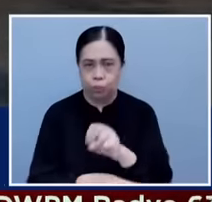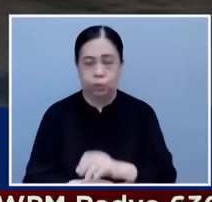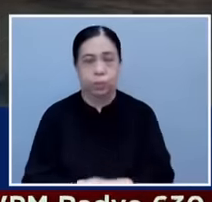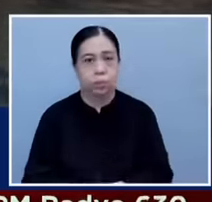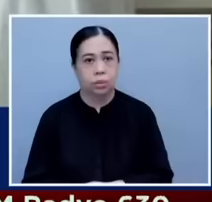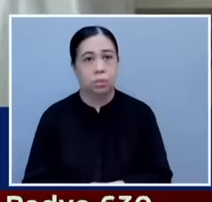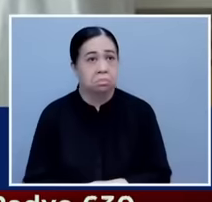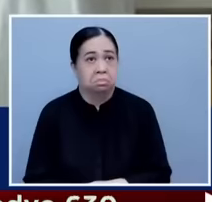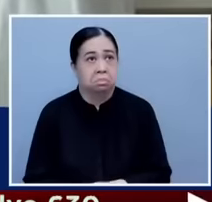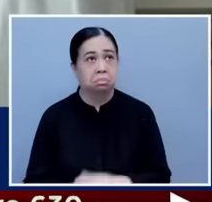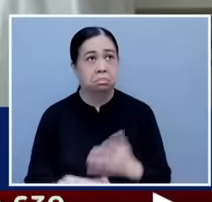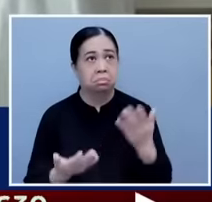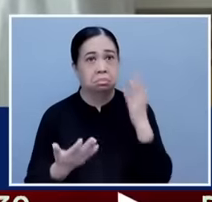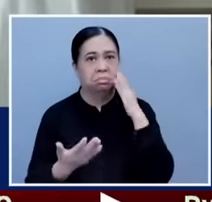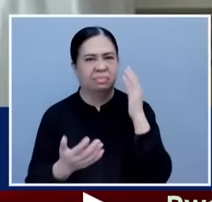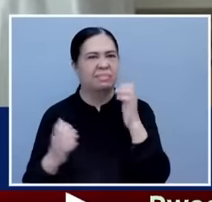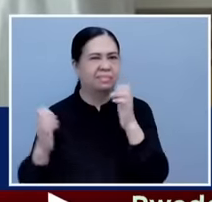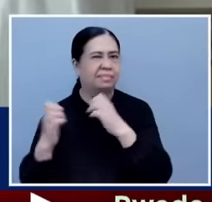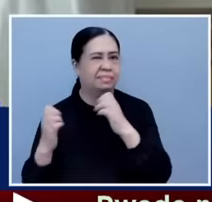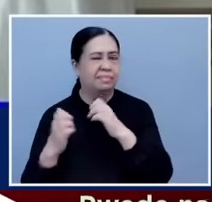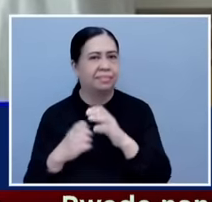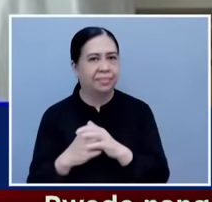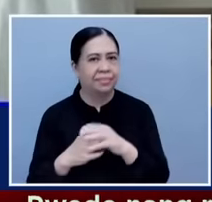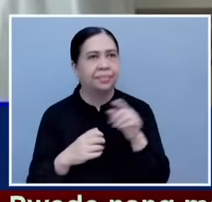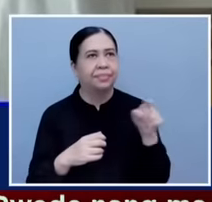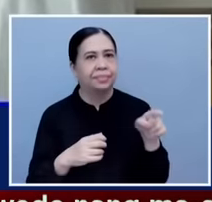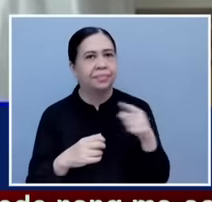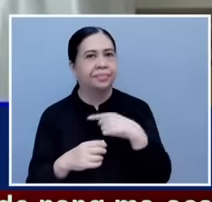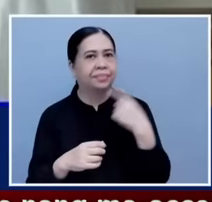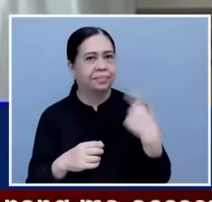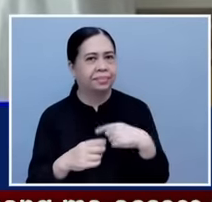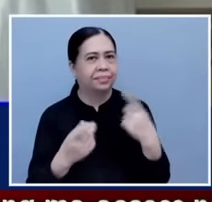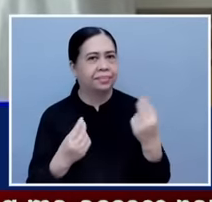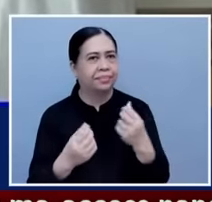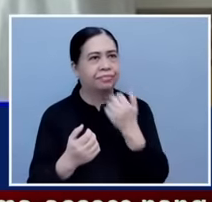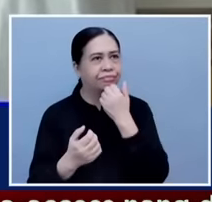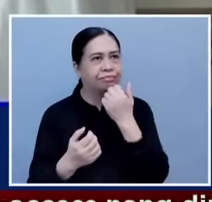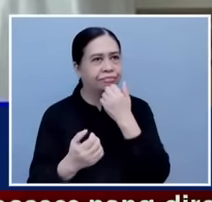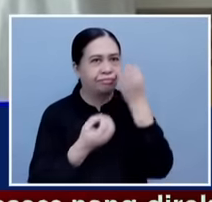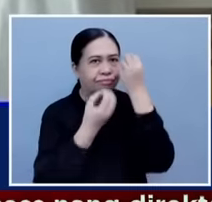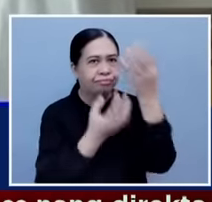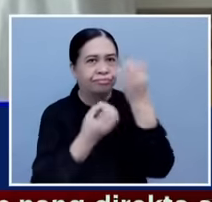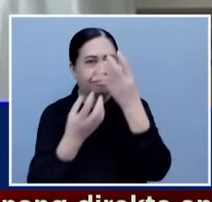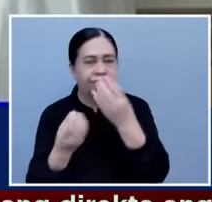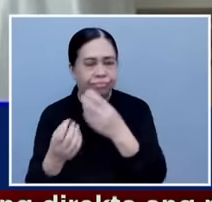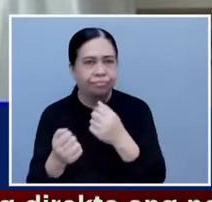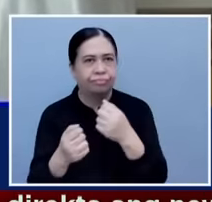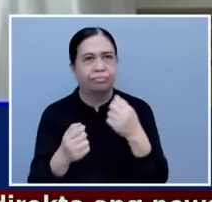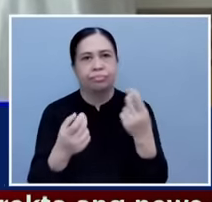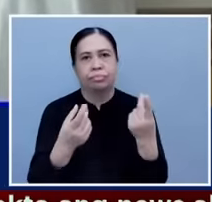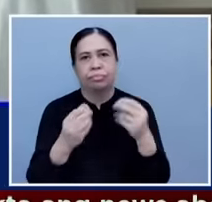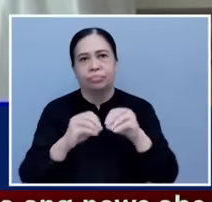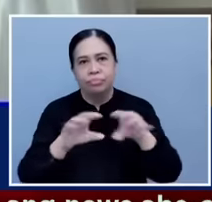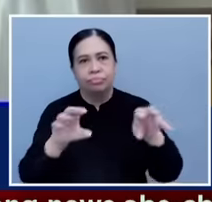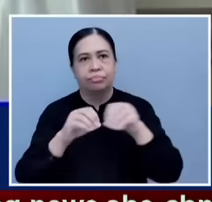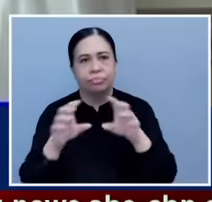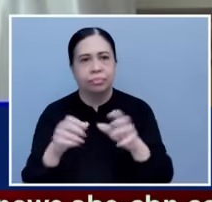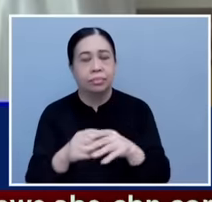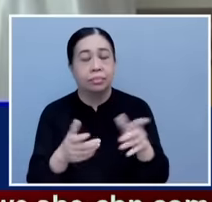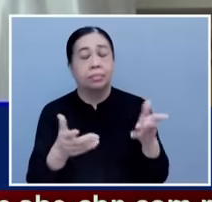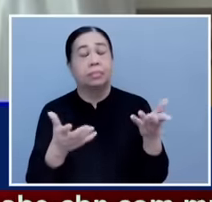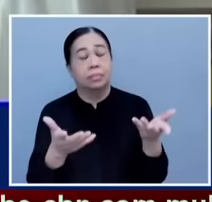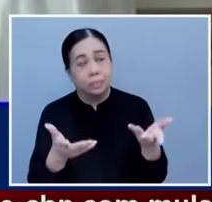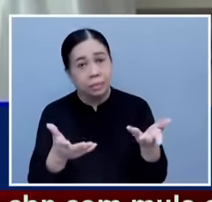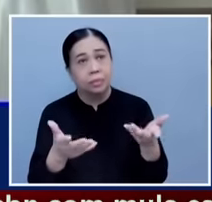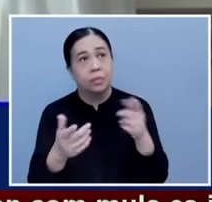alarmed. That is expected of China. Disinformation and information operations is in